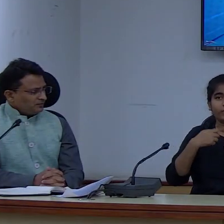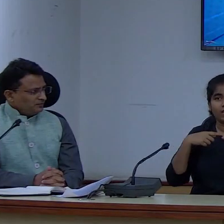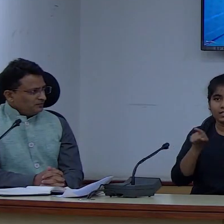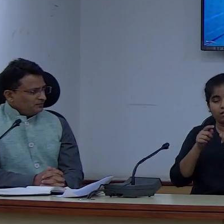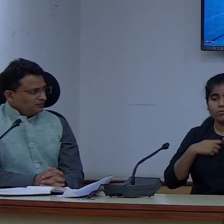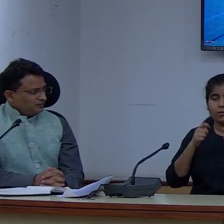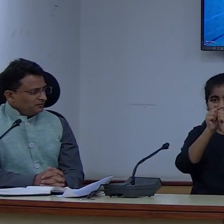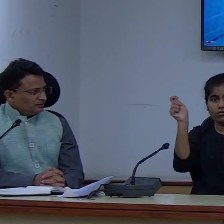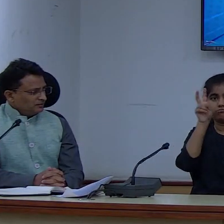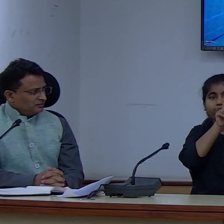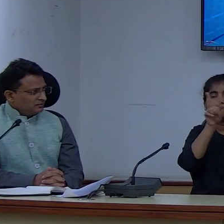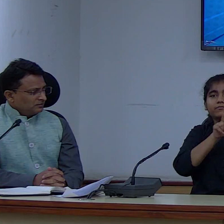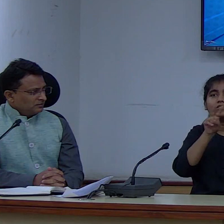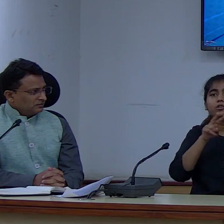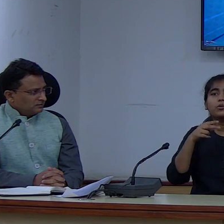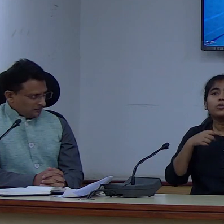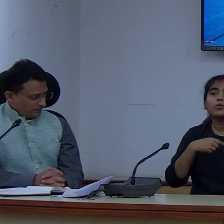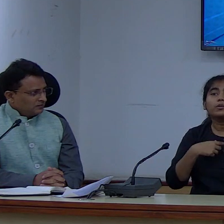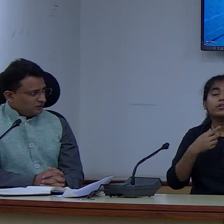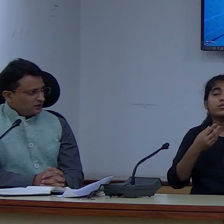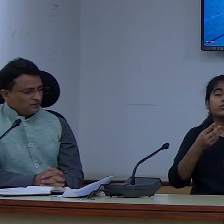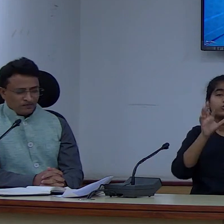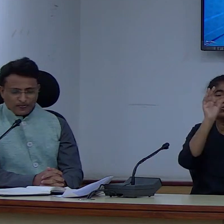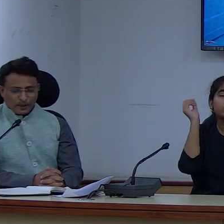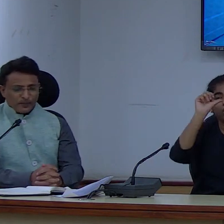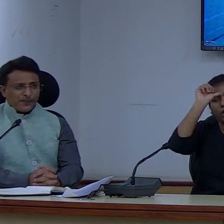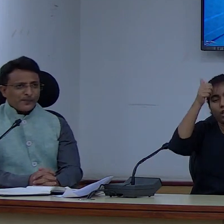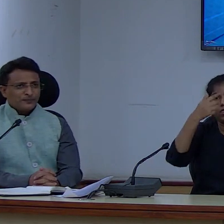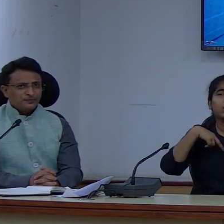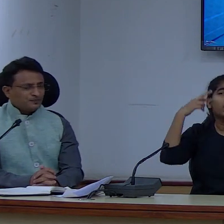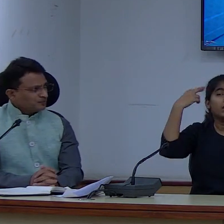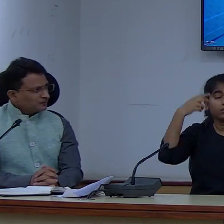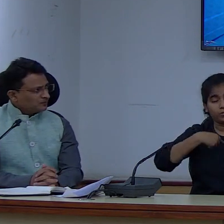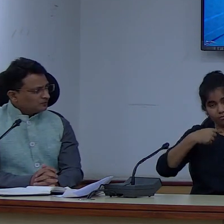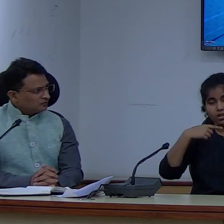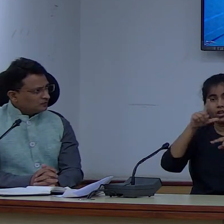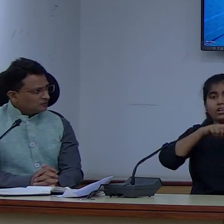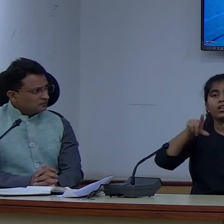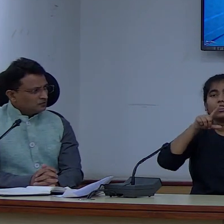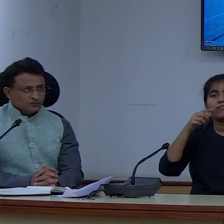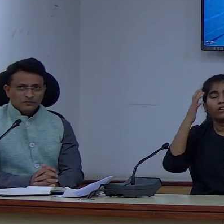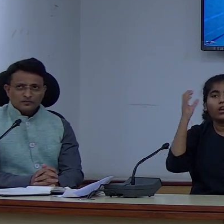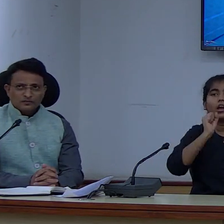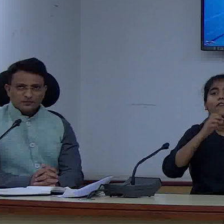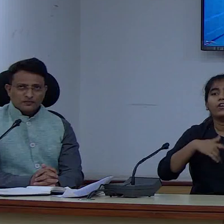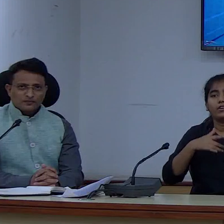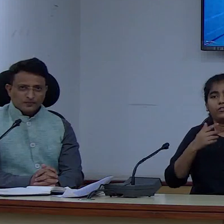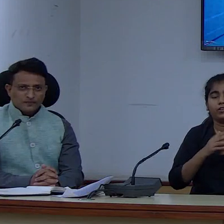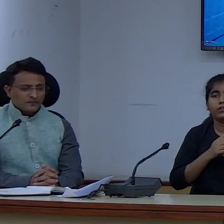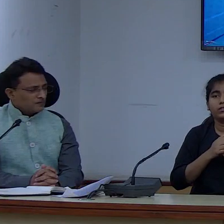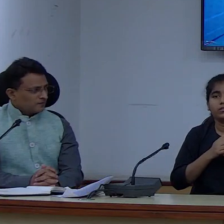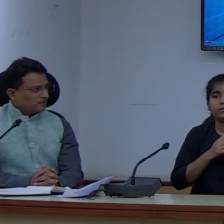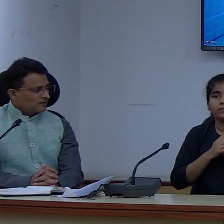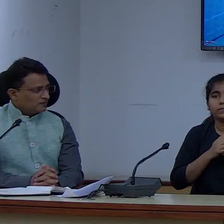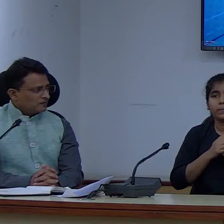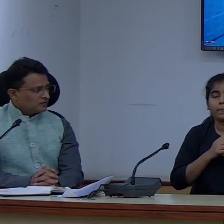जो जिसमें मेरी क्षमता अधिक है मैं हिंदी को चूज करूंगा, ठीक है, मुझे बेहतर जानकारी। बिल्कुल, क्योंकि मैं भी जब न्यूज़पेपर पढ़ती हूँ तो मेरी प्रेफरेंस